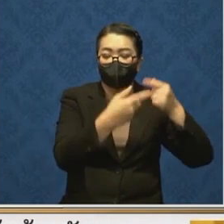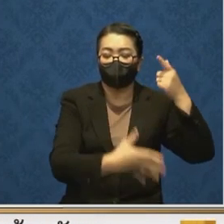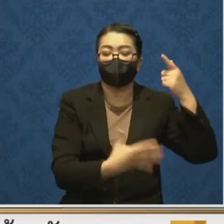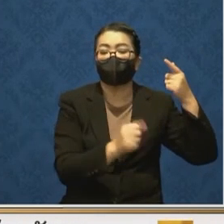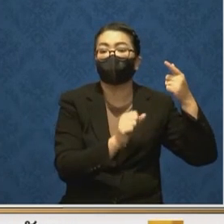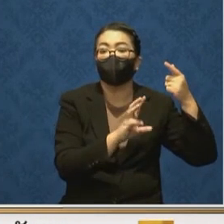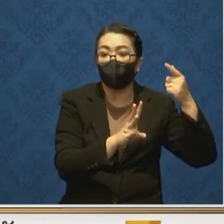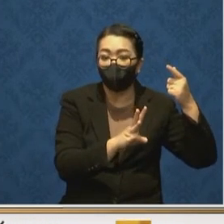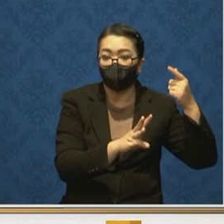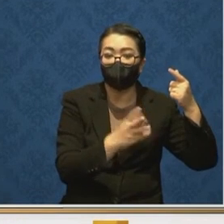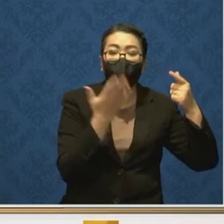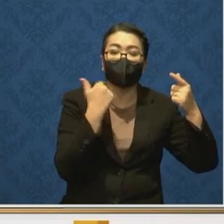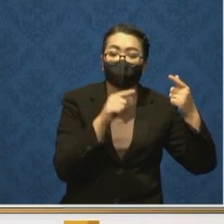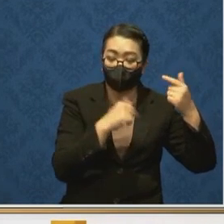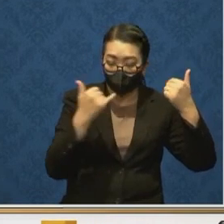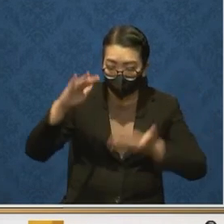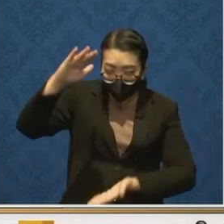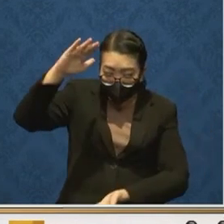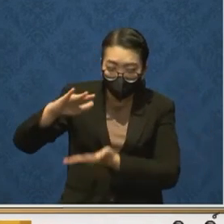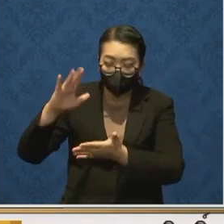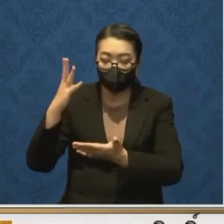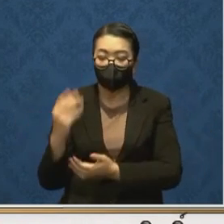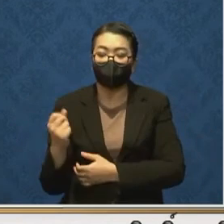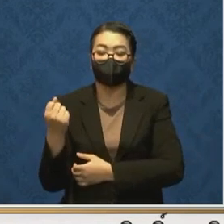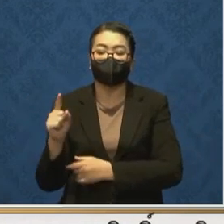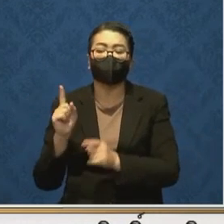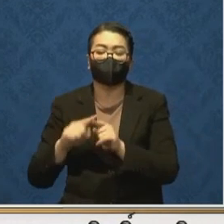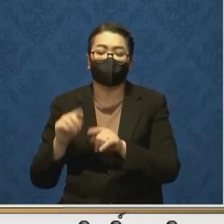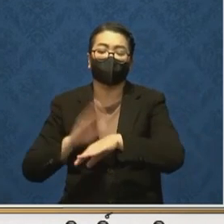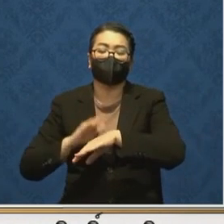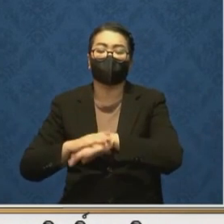จ